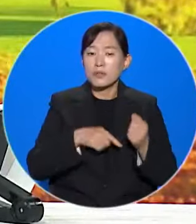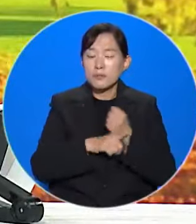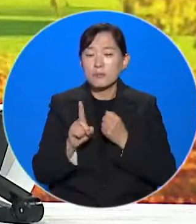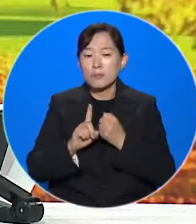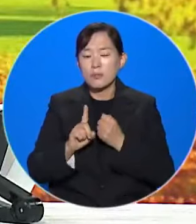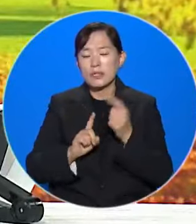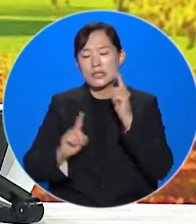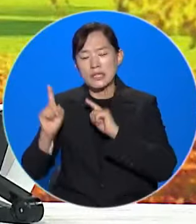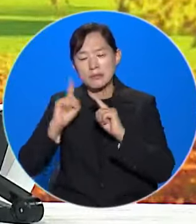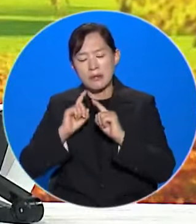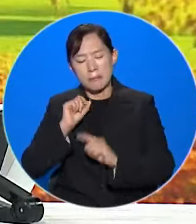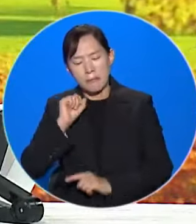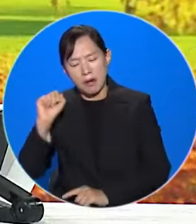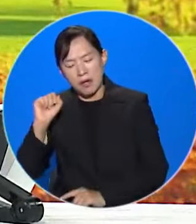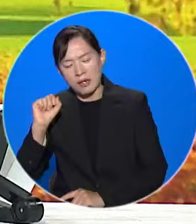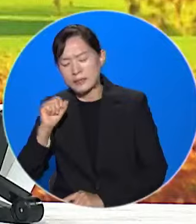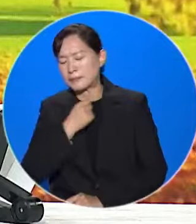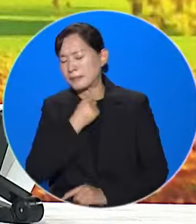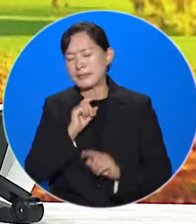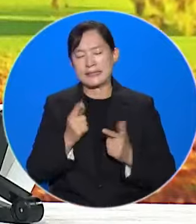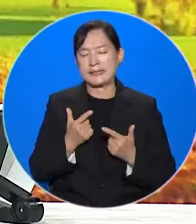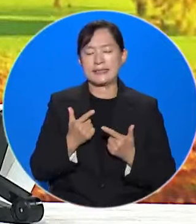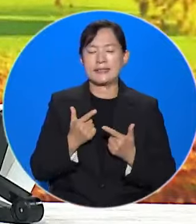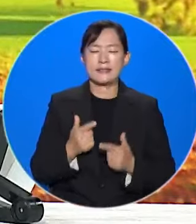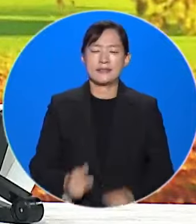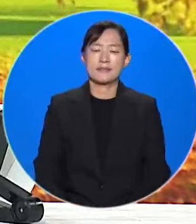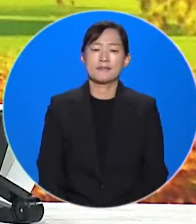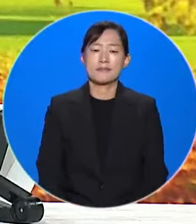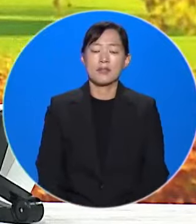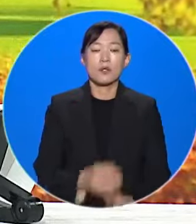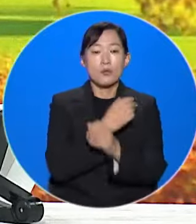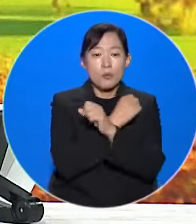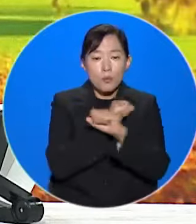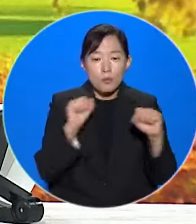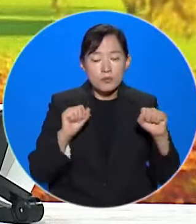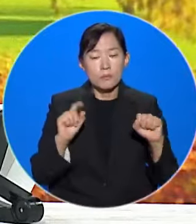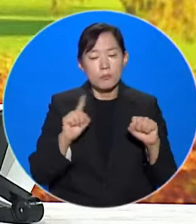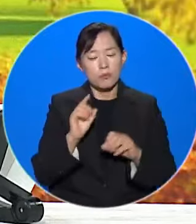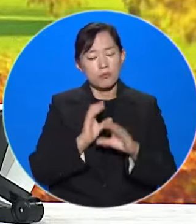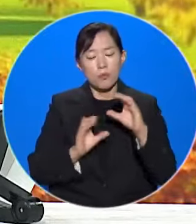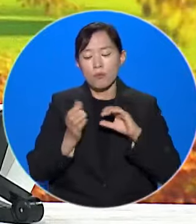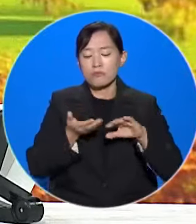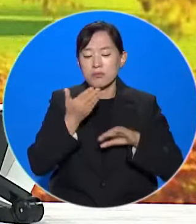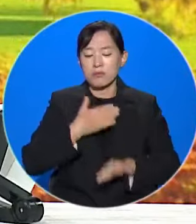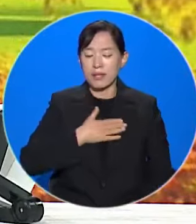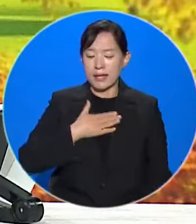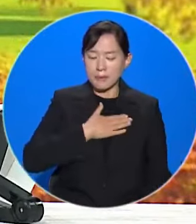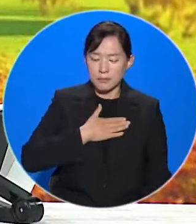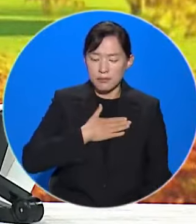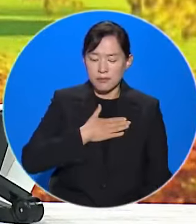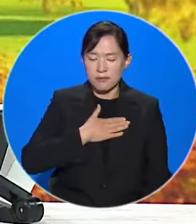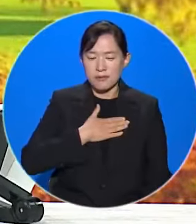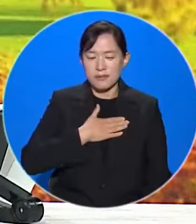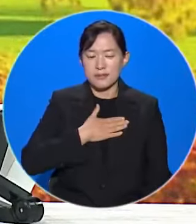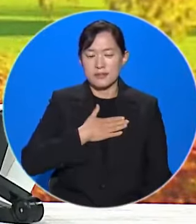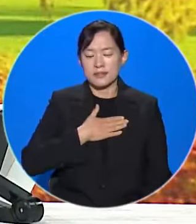우리가 상처에 묶여 있기를 원하지 않기 때문입니다. 용서는 더 이상 우리 감정의